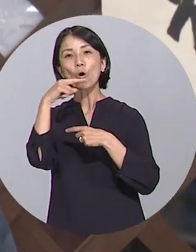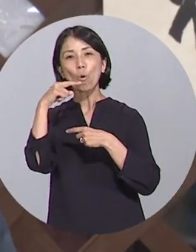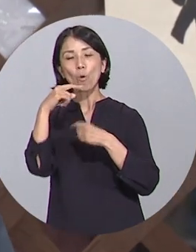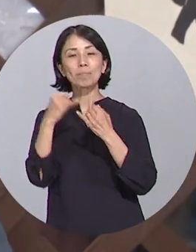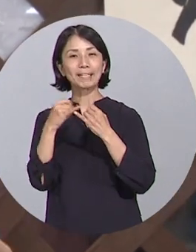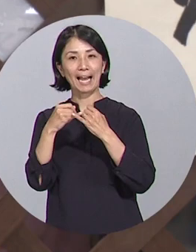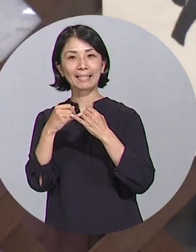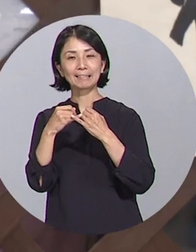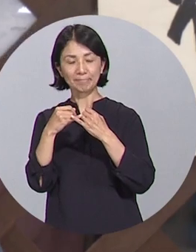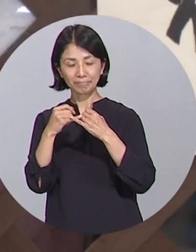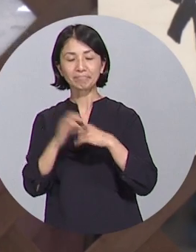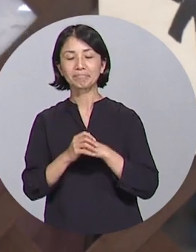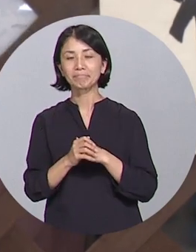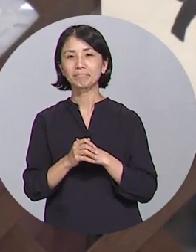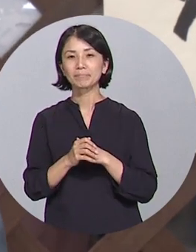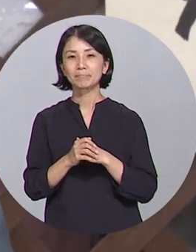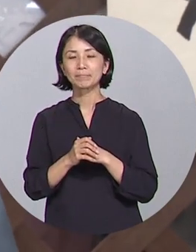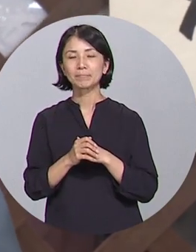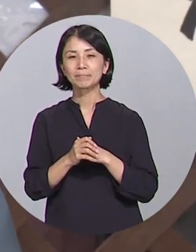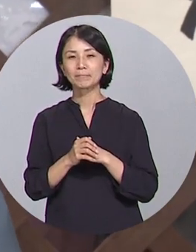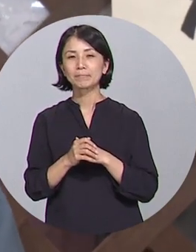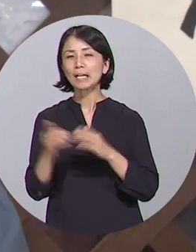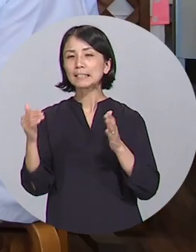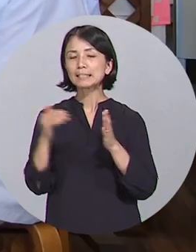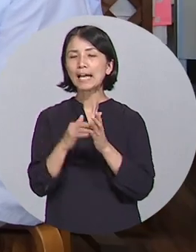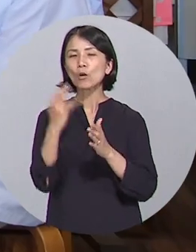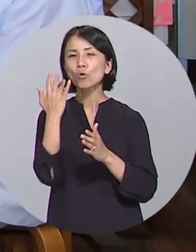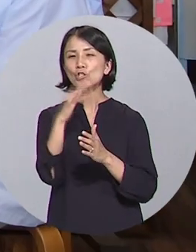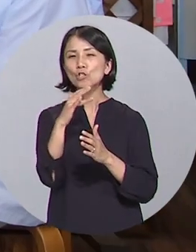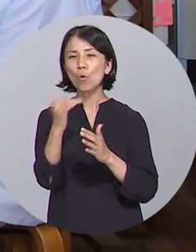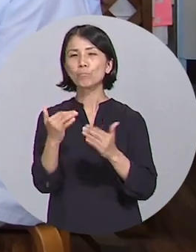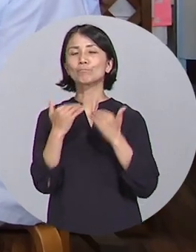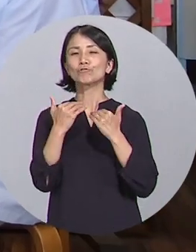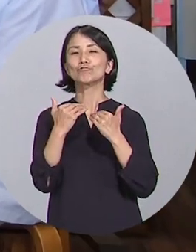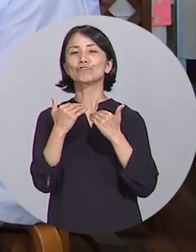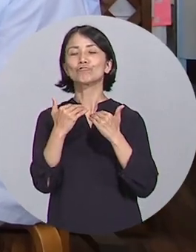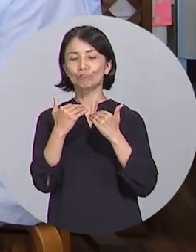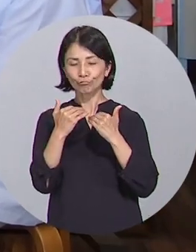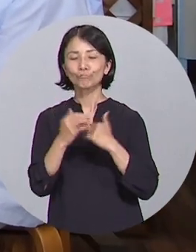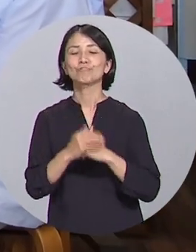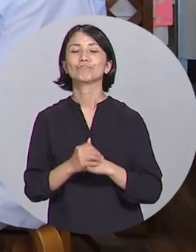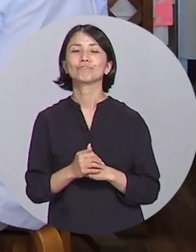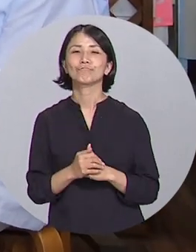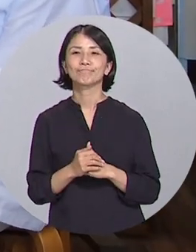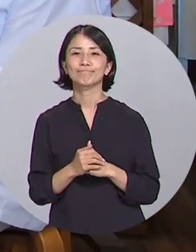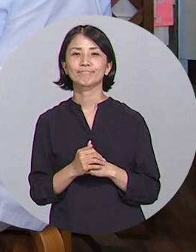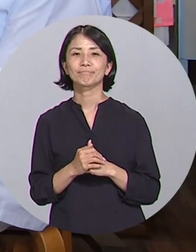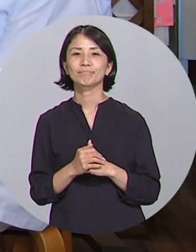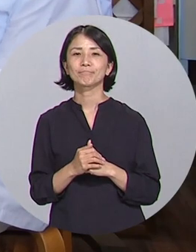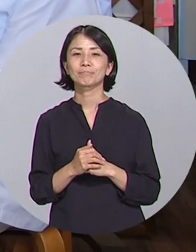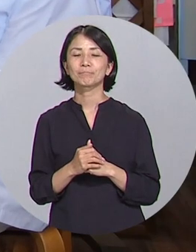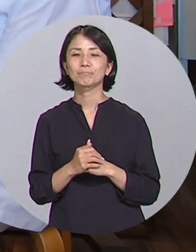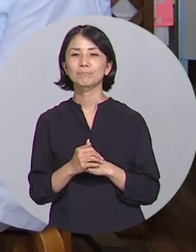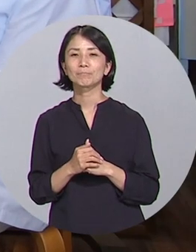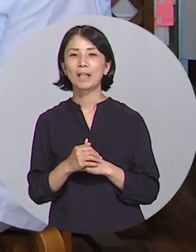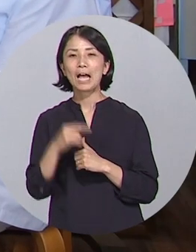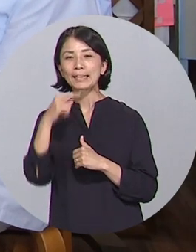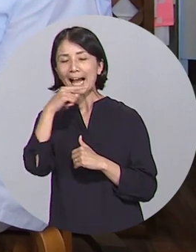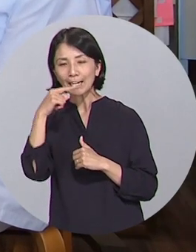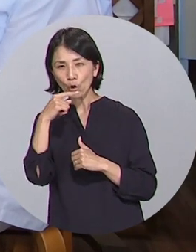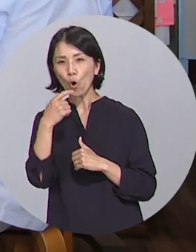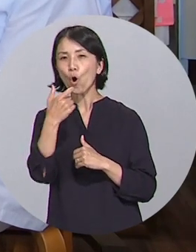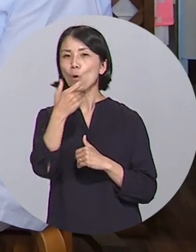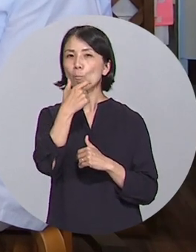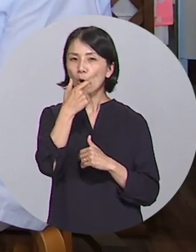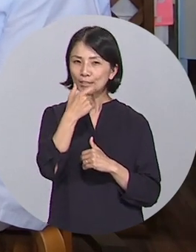い、最後にこのあんこの塩味が来ることで、はい、ちょっとみたらし団子風の部分、はい、お餅の美味しさ、はい、で